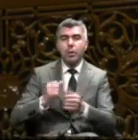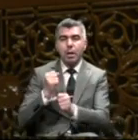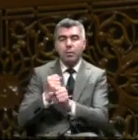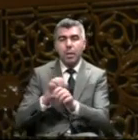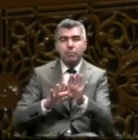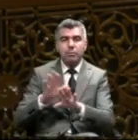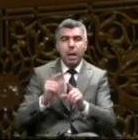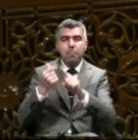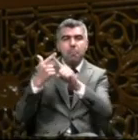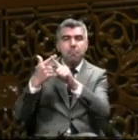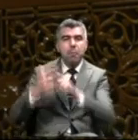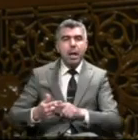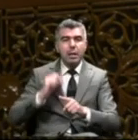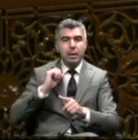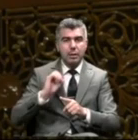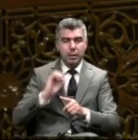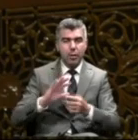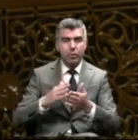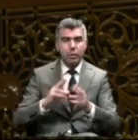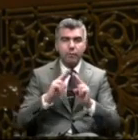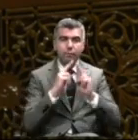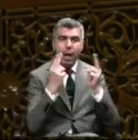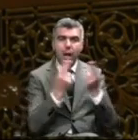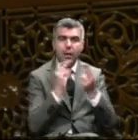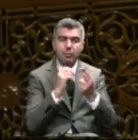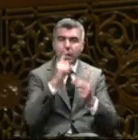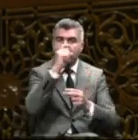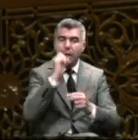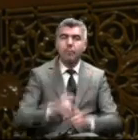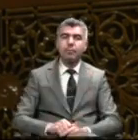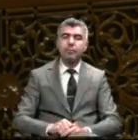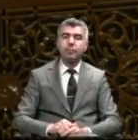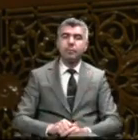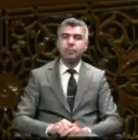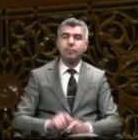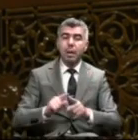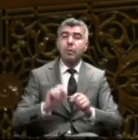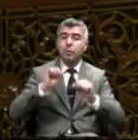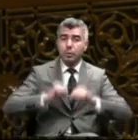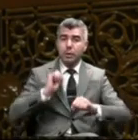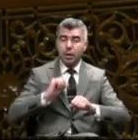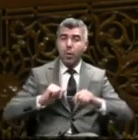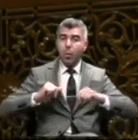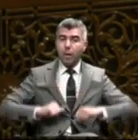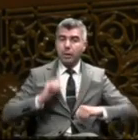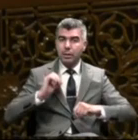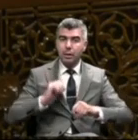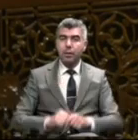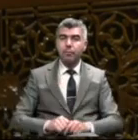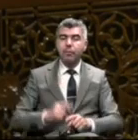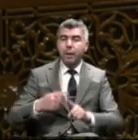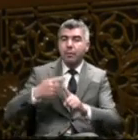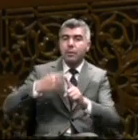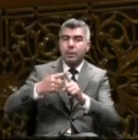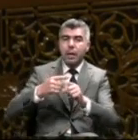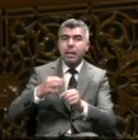السياده الماليه في سياقه في سياقه دوليه جد صاله الوزير من تجاوزها وحققت